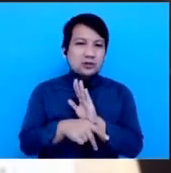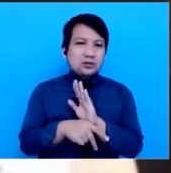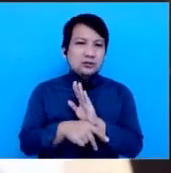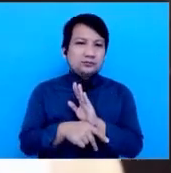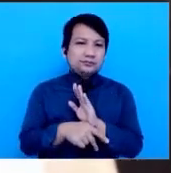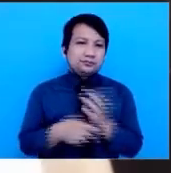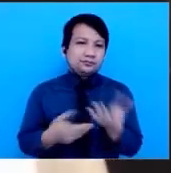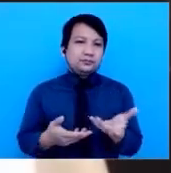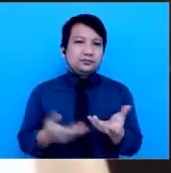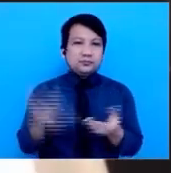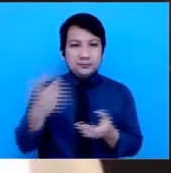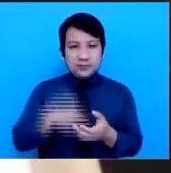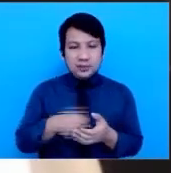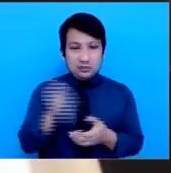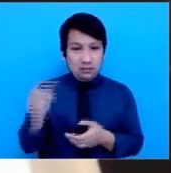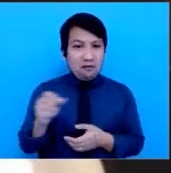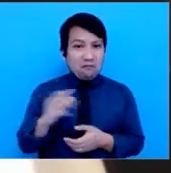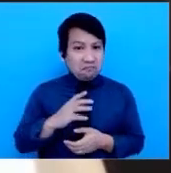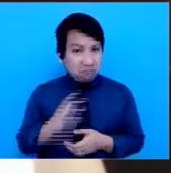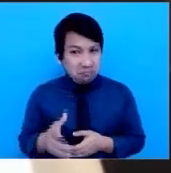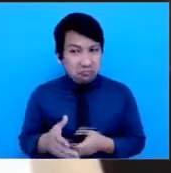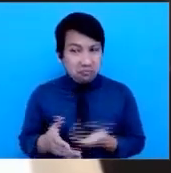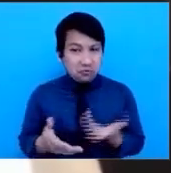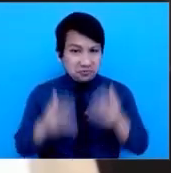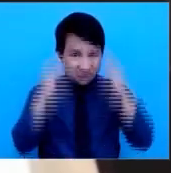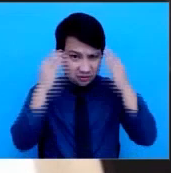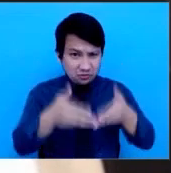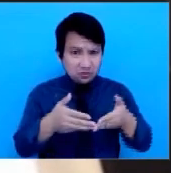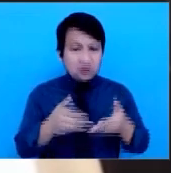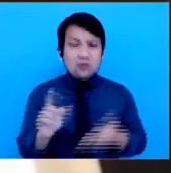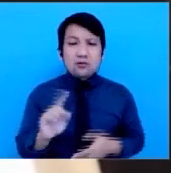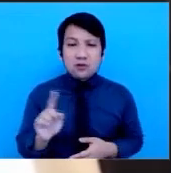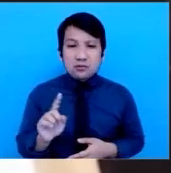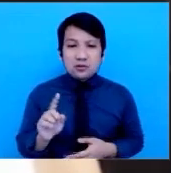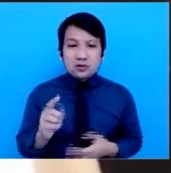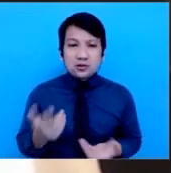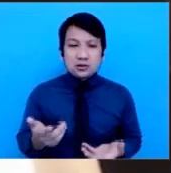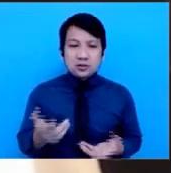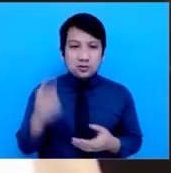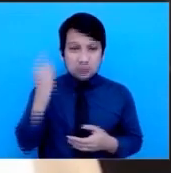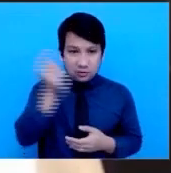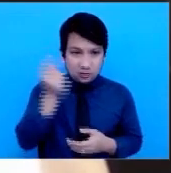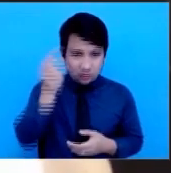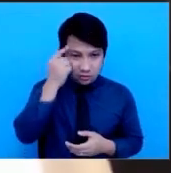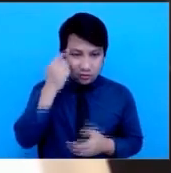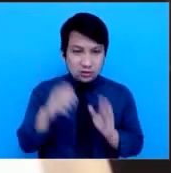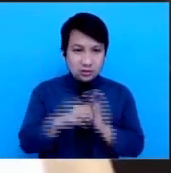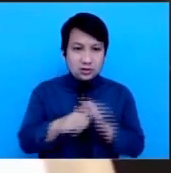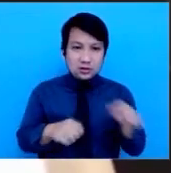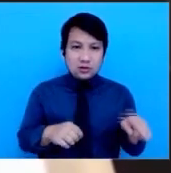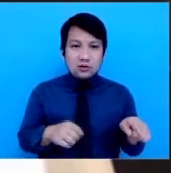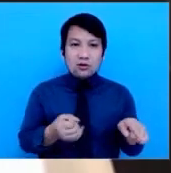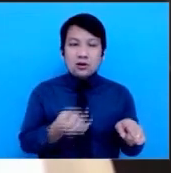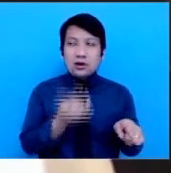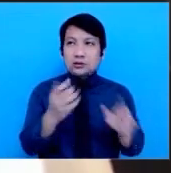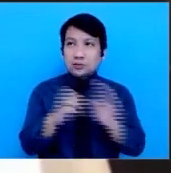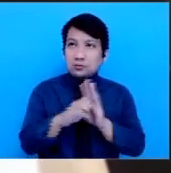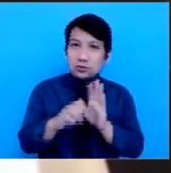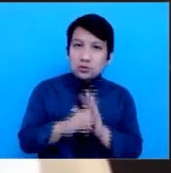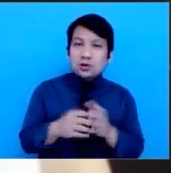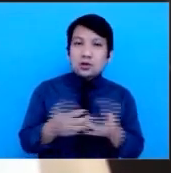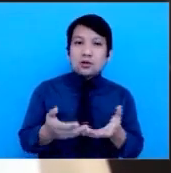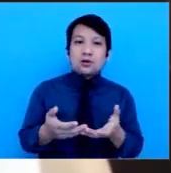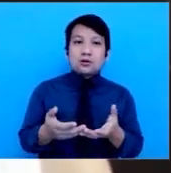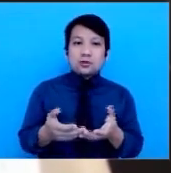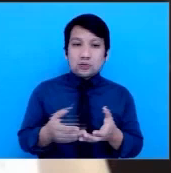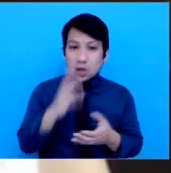mabuti pa siguro na pagtuunan ng pansin ng gobyerno, halimbawa yung